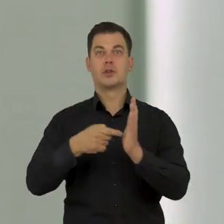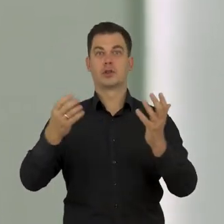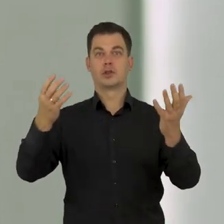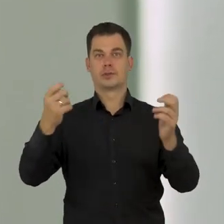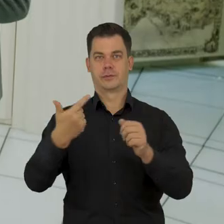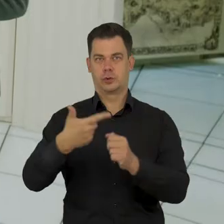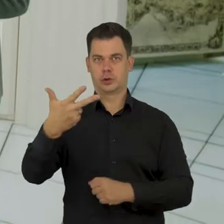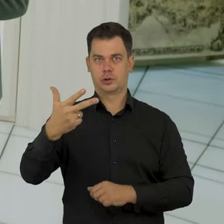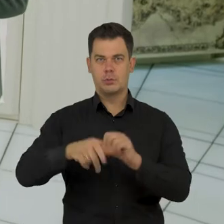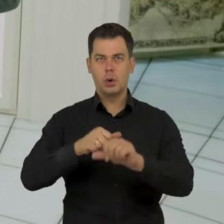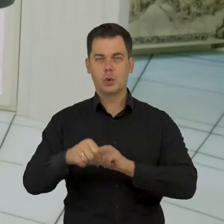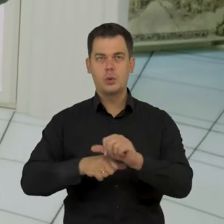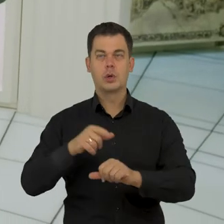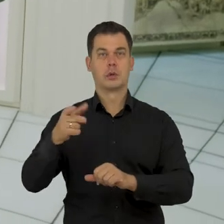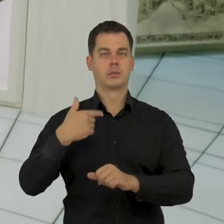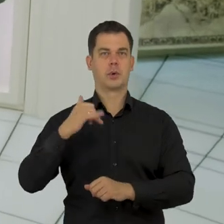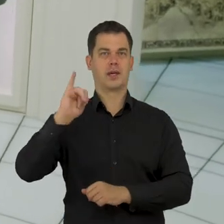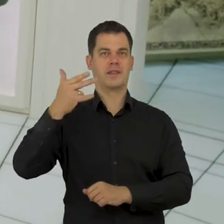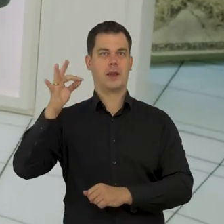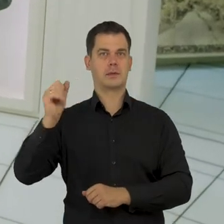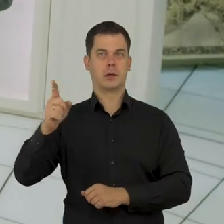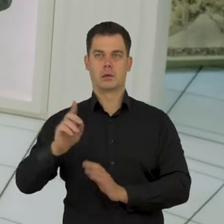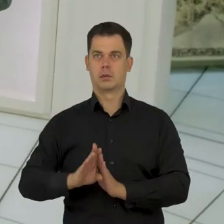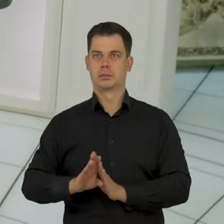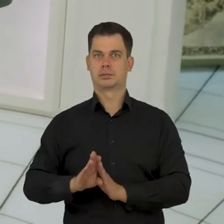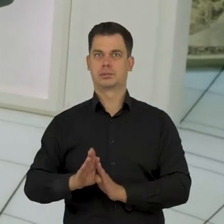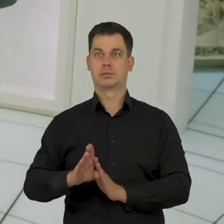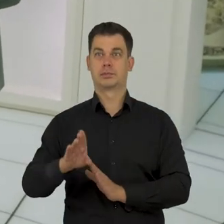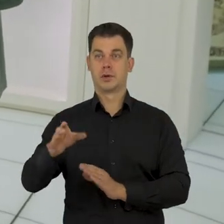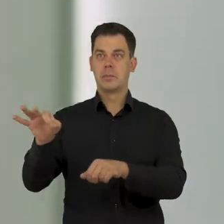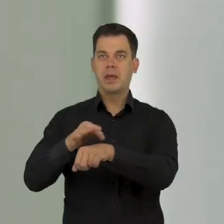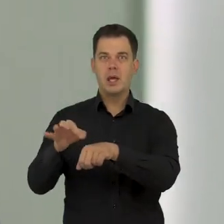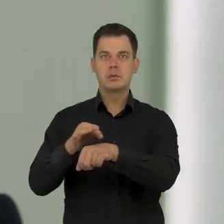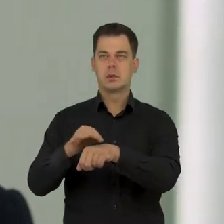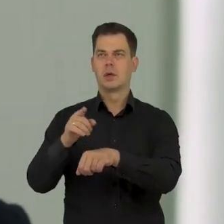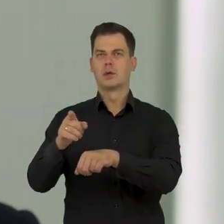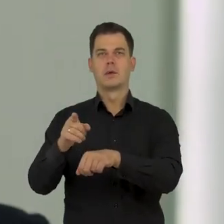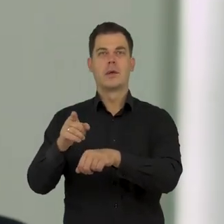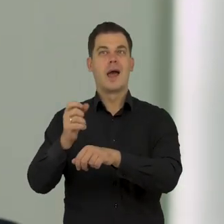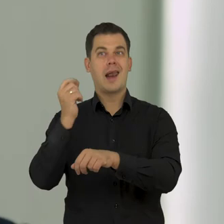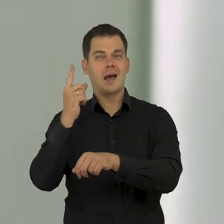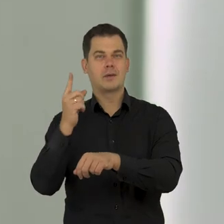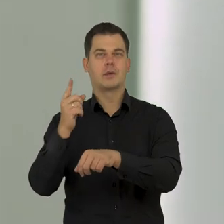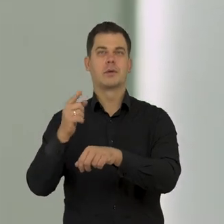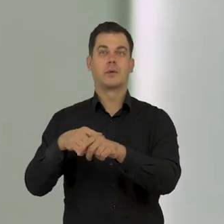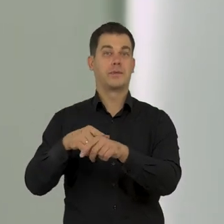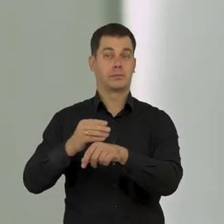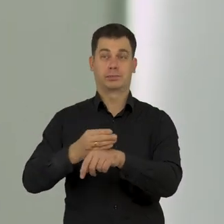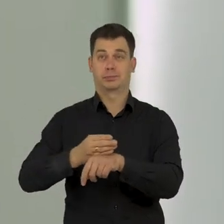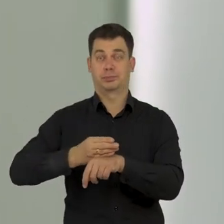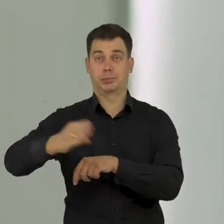tam obliczalna. Kiedy właśnie w tymże 23 roku, tak, ta inflacja oznacza, że ceny